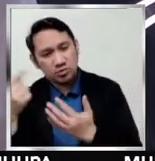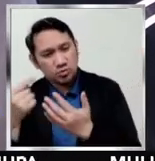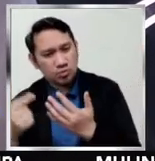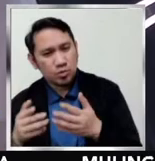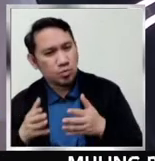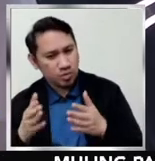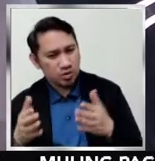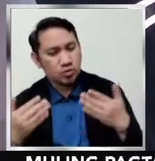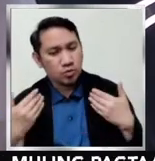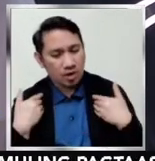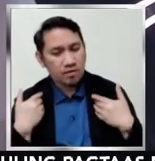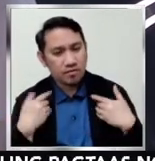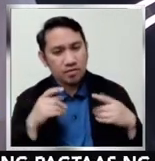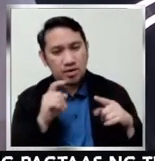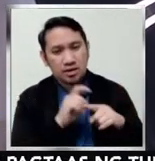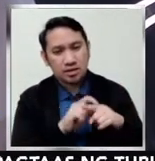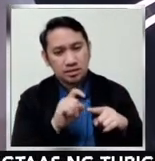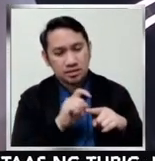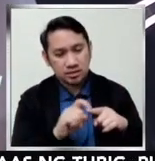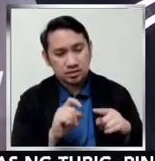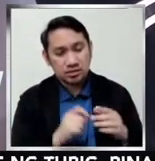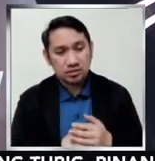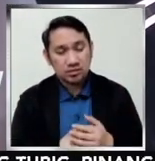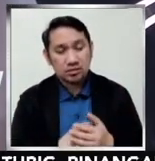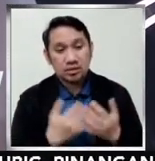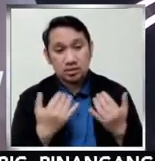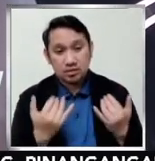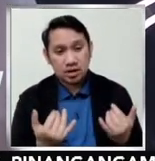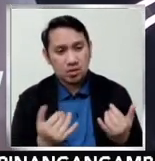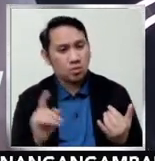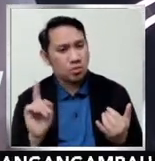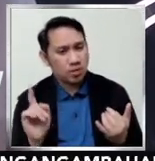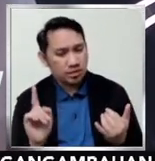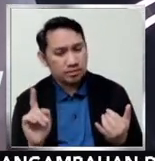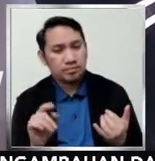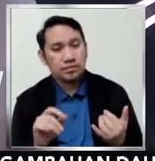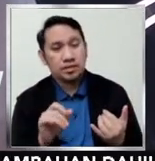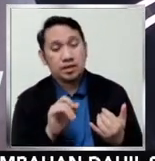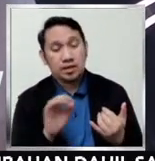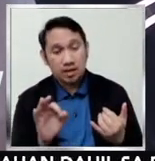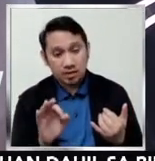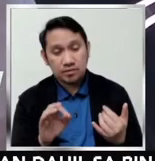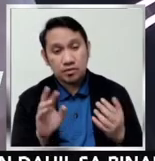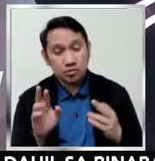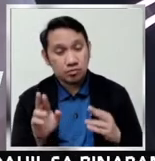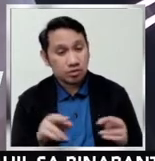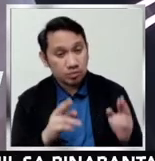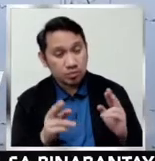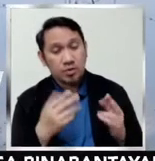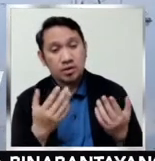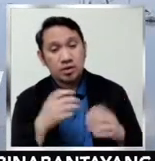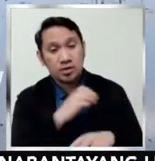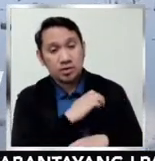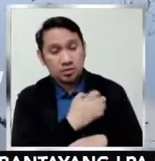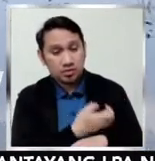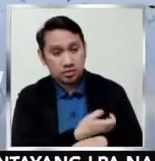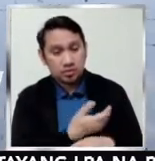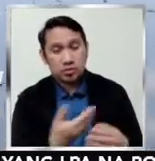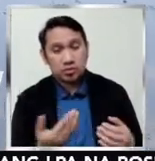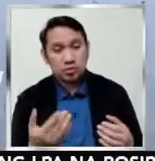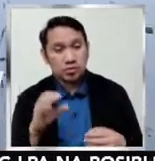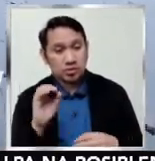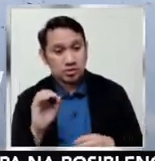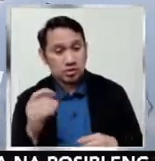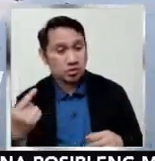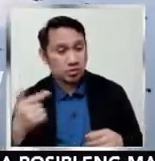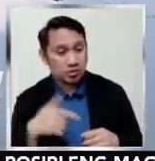So, ang rule of thumb natin is, pag renewable energy, zero yung fuel. Kapag kulang sa